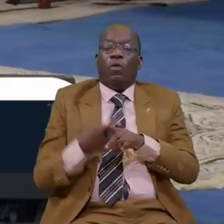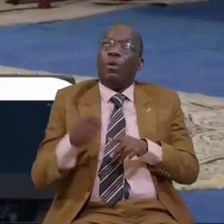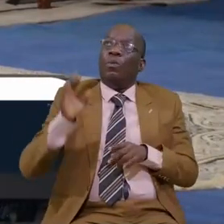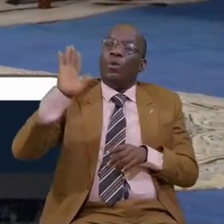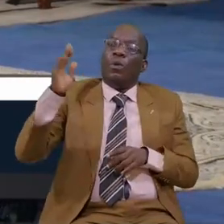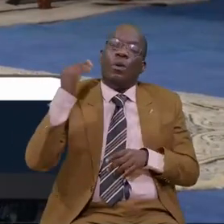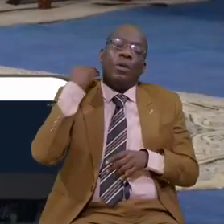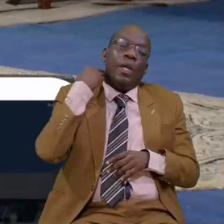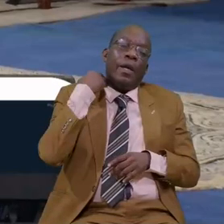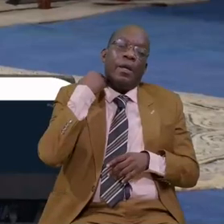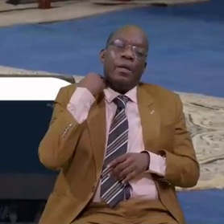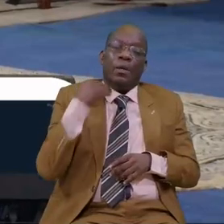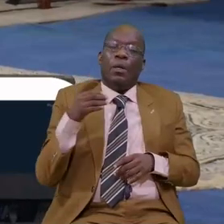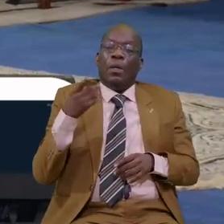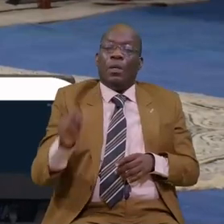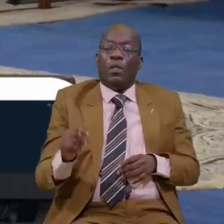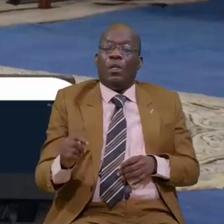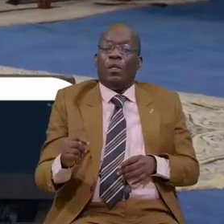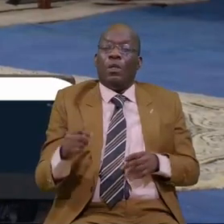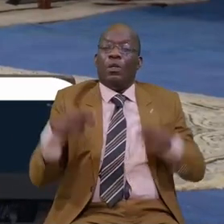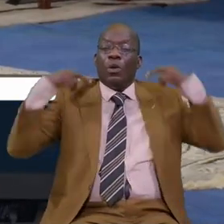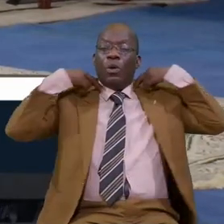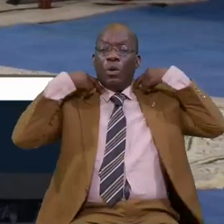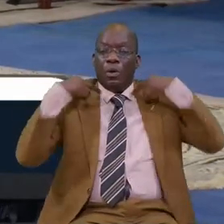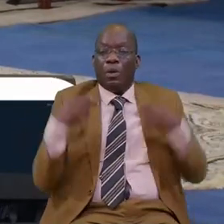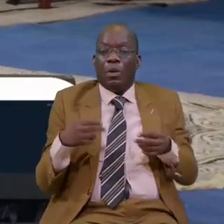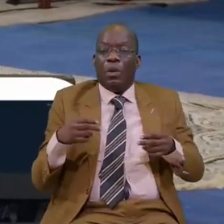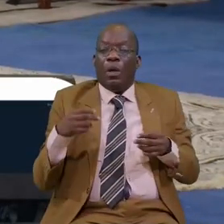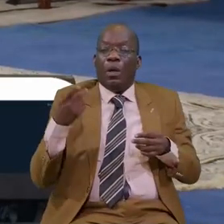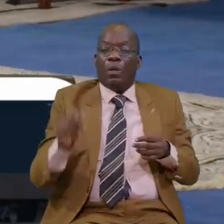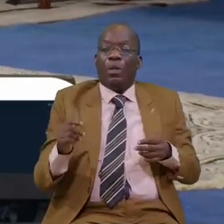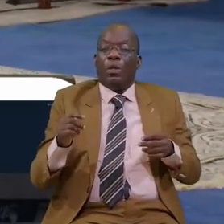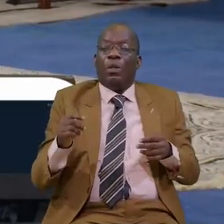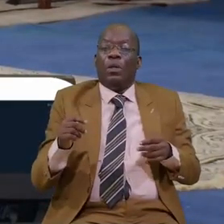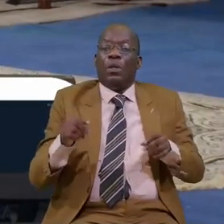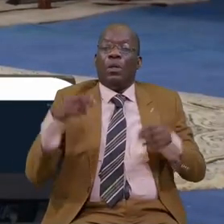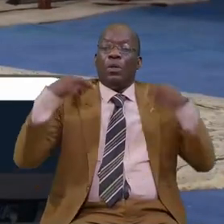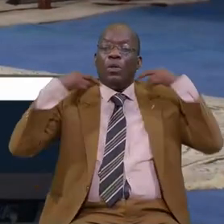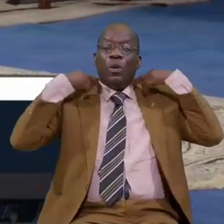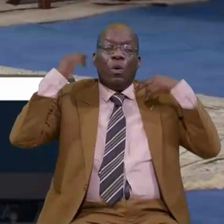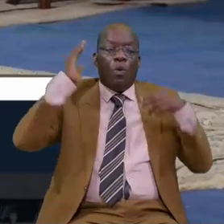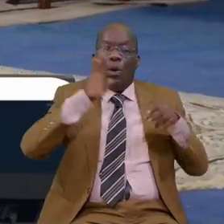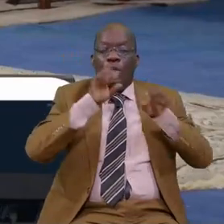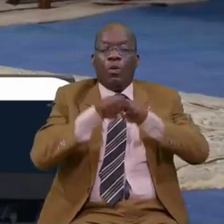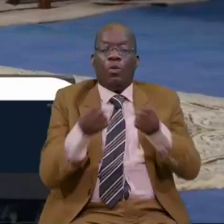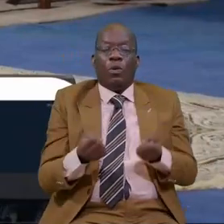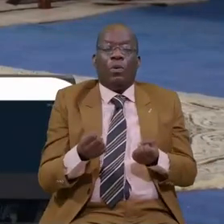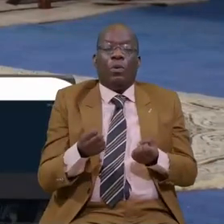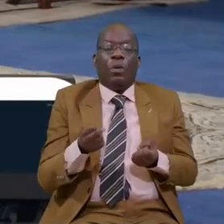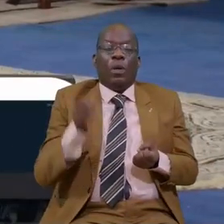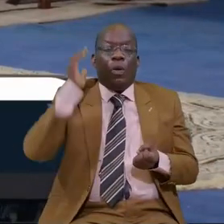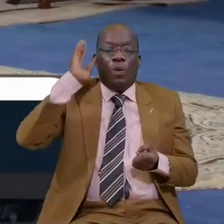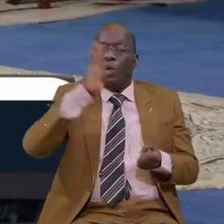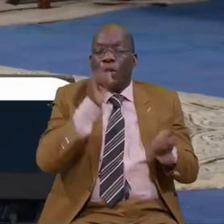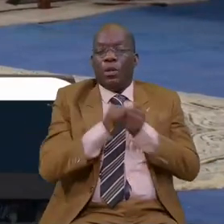En ce jour, son fardeau sera ôté de dessus ton épaule, et son joug de dessus ton cou, et